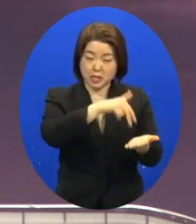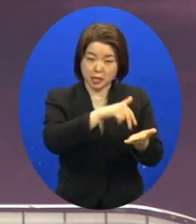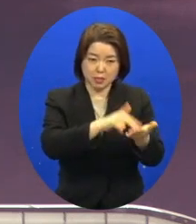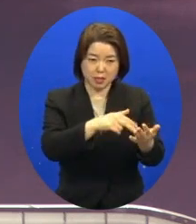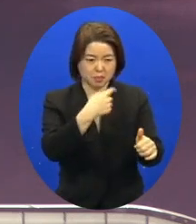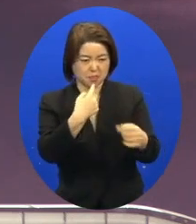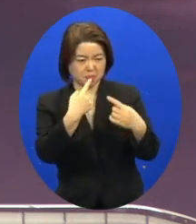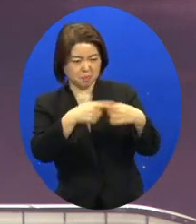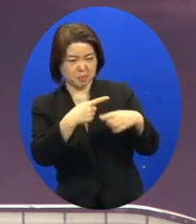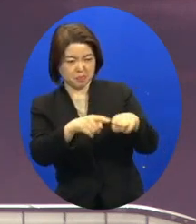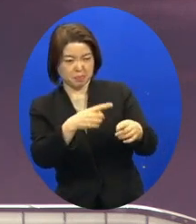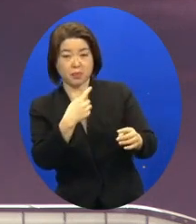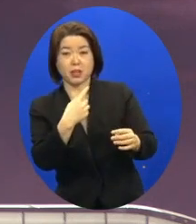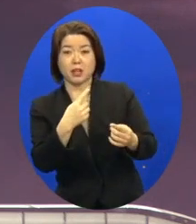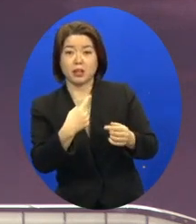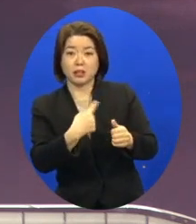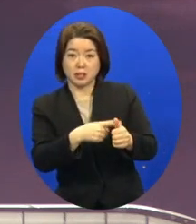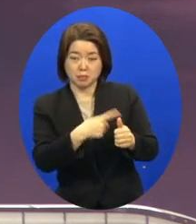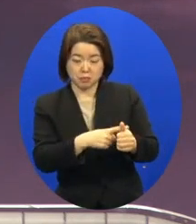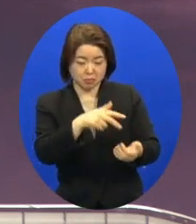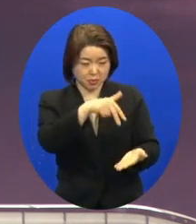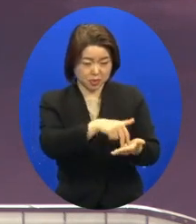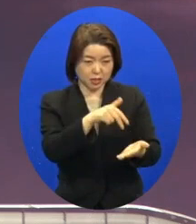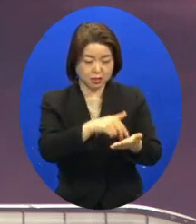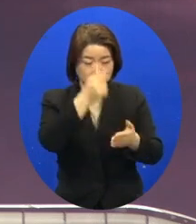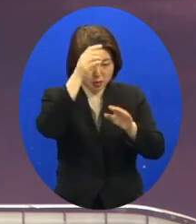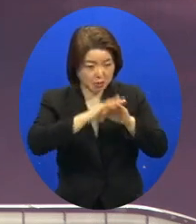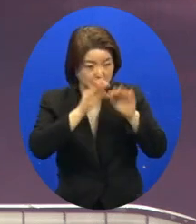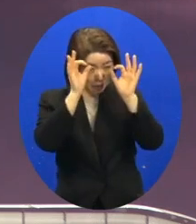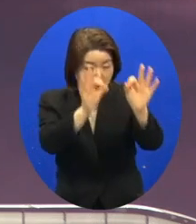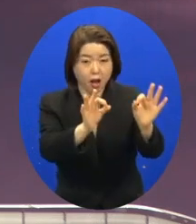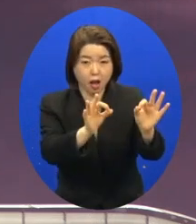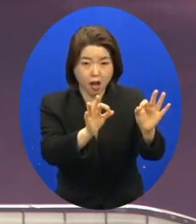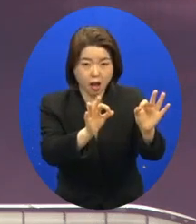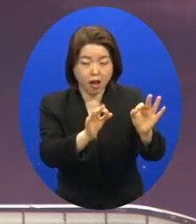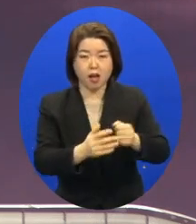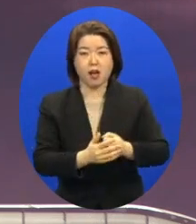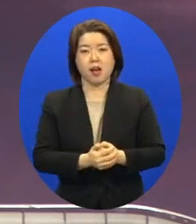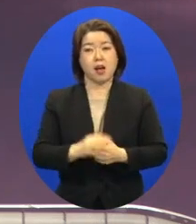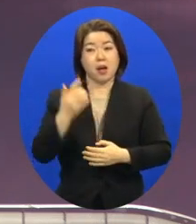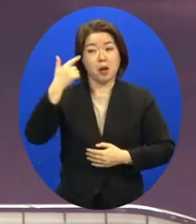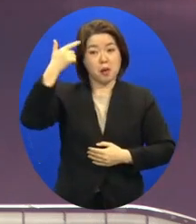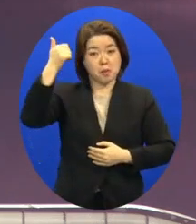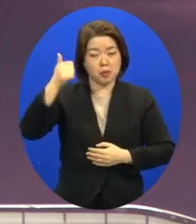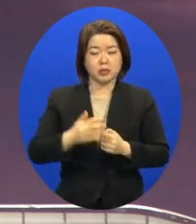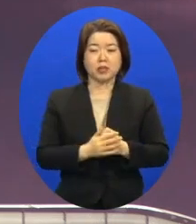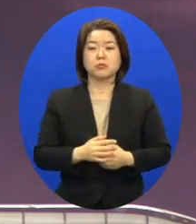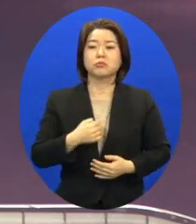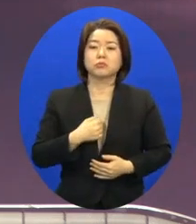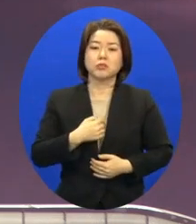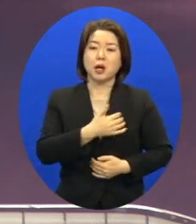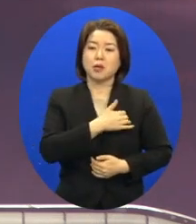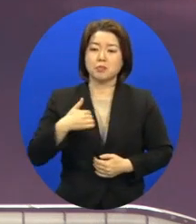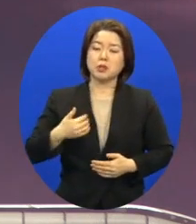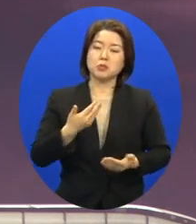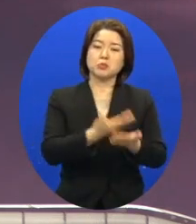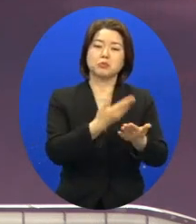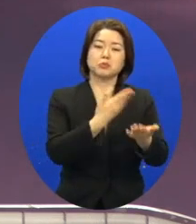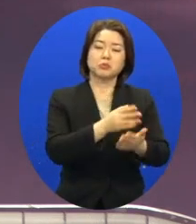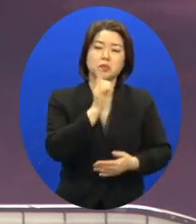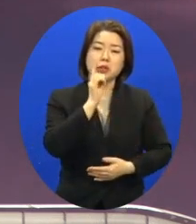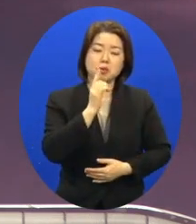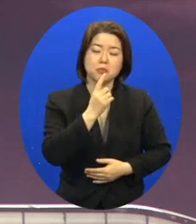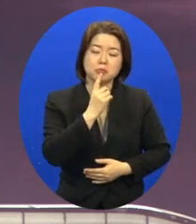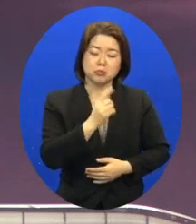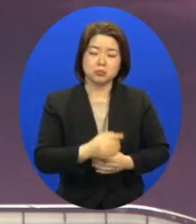비판적인 그런 입장에서 예배를 보았습니다. 목사님, 저 좀 만족시켜줘요.